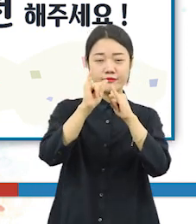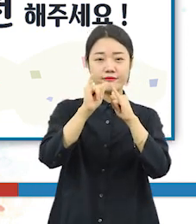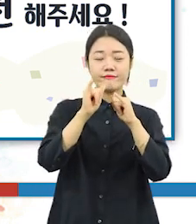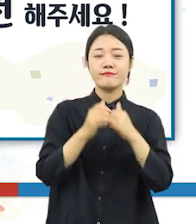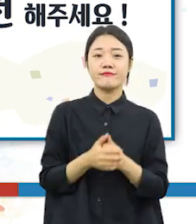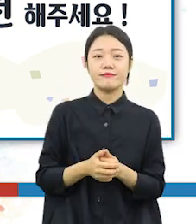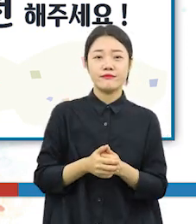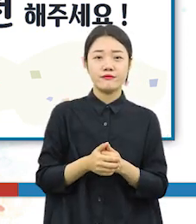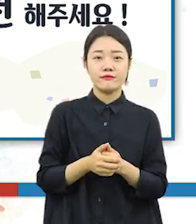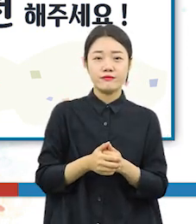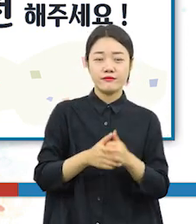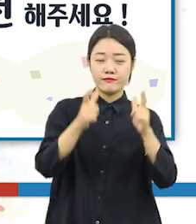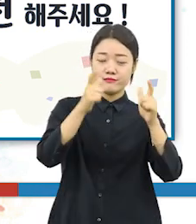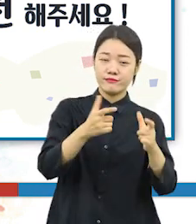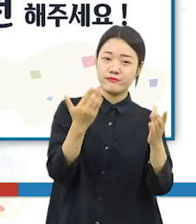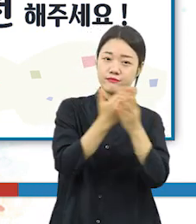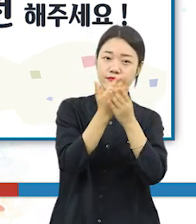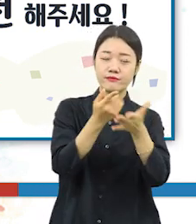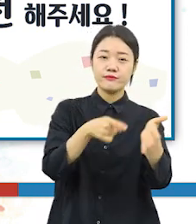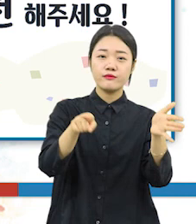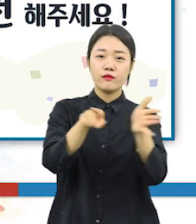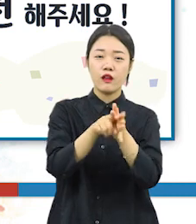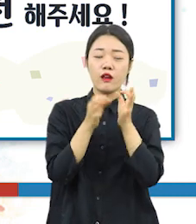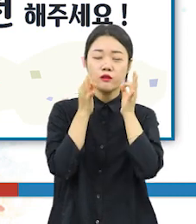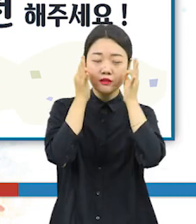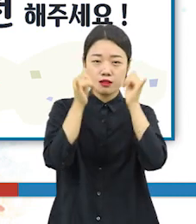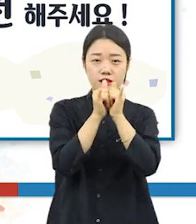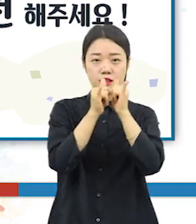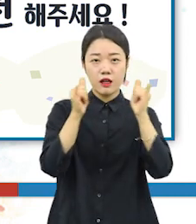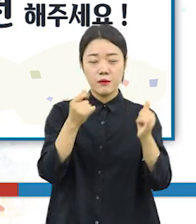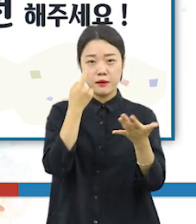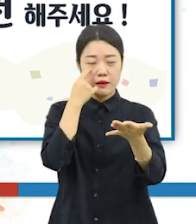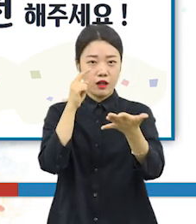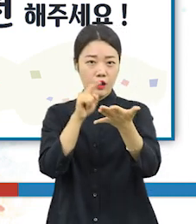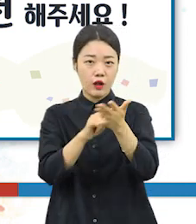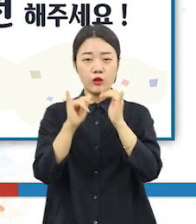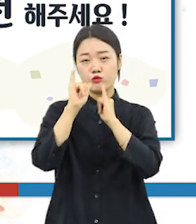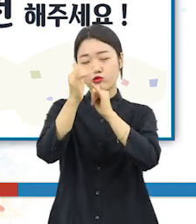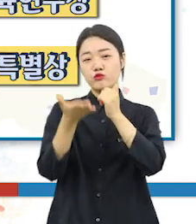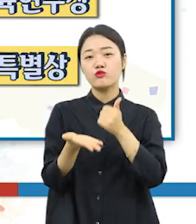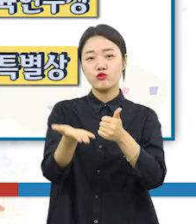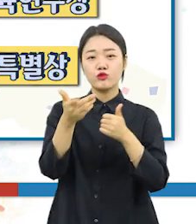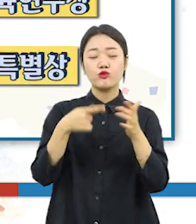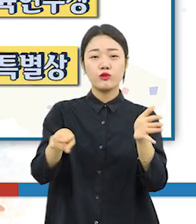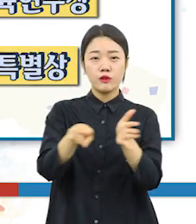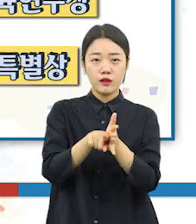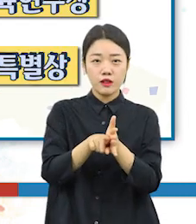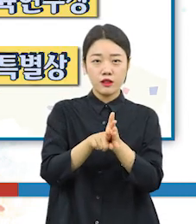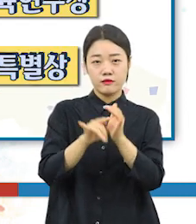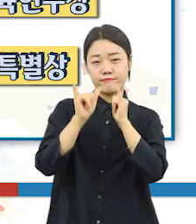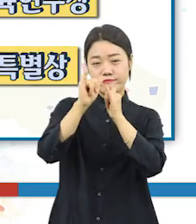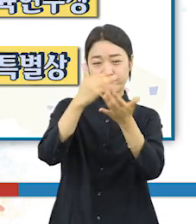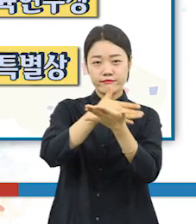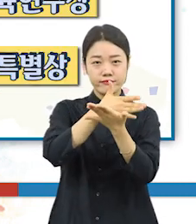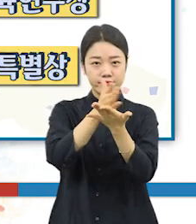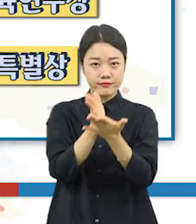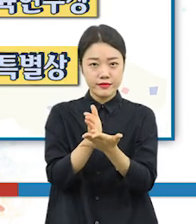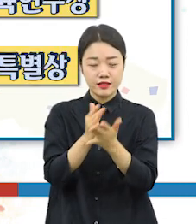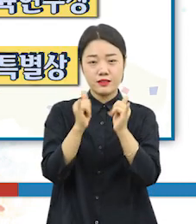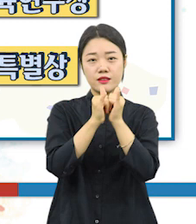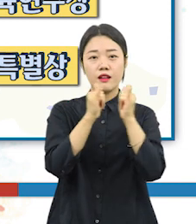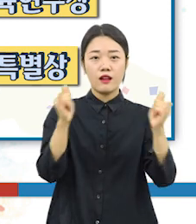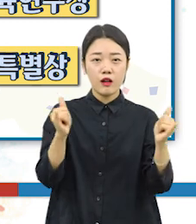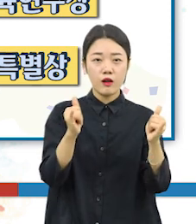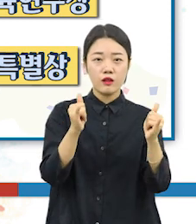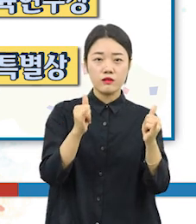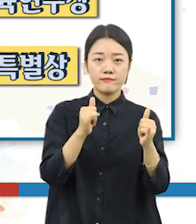맞이해 구정과 지역사회 발전을 위해 공헌한 구민을 발굴하고 포상하고자 하오니 시상 분야별 공적이 우수한